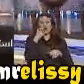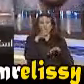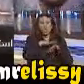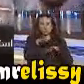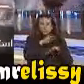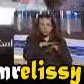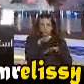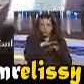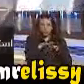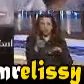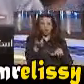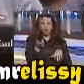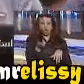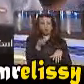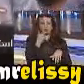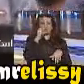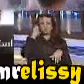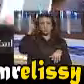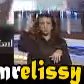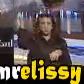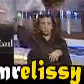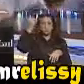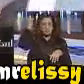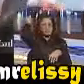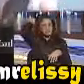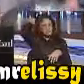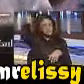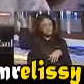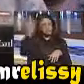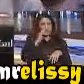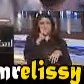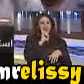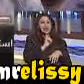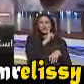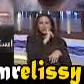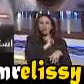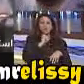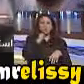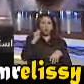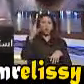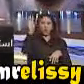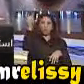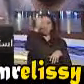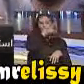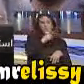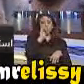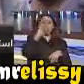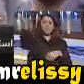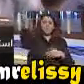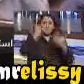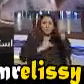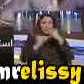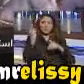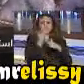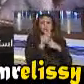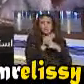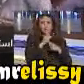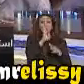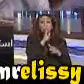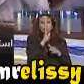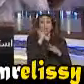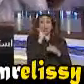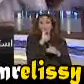هنسيب لكم انتوا لقمه عيش. انتوا والله تصرفوا، جهه معارضاكم روحوا لها، بس ما تعطلونيش نحن. انا جاي من